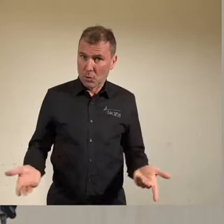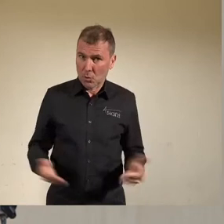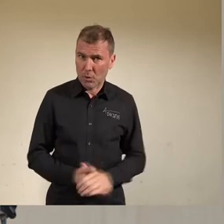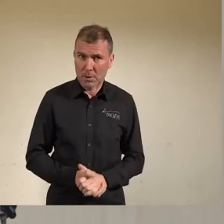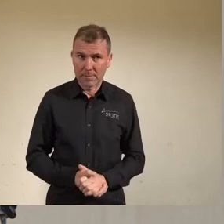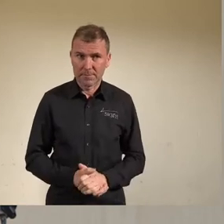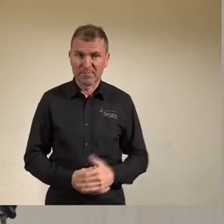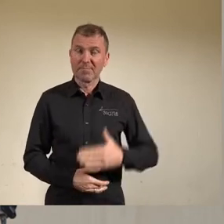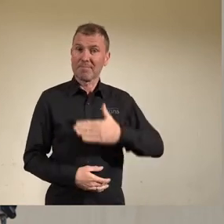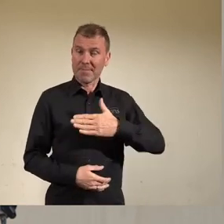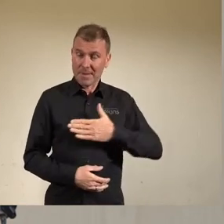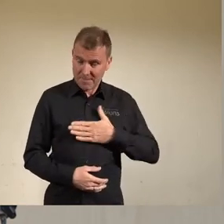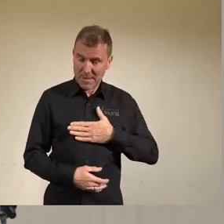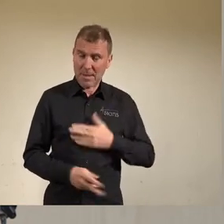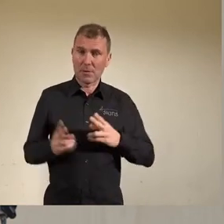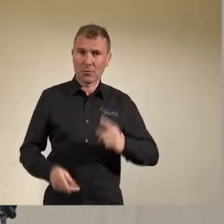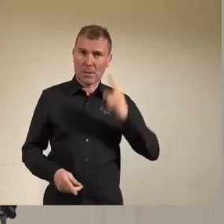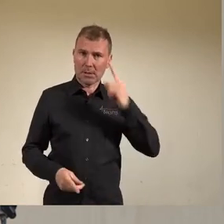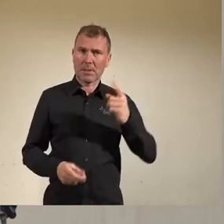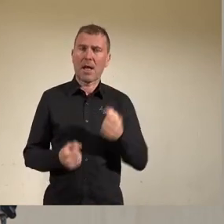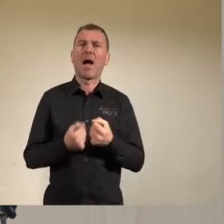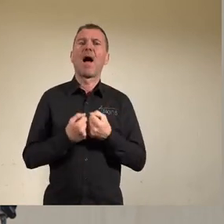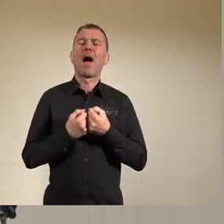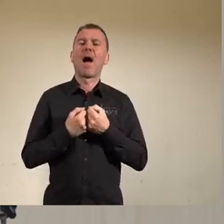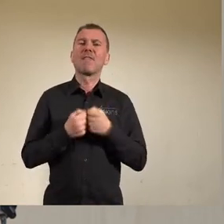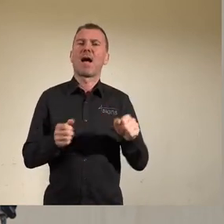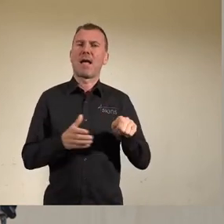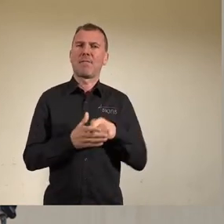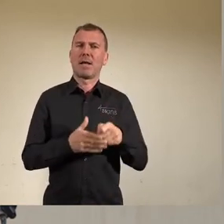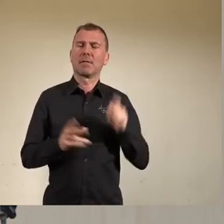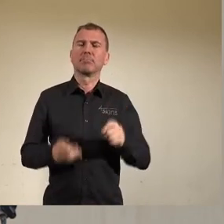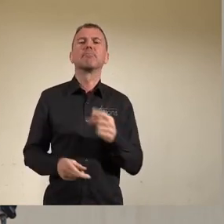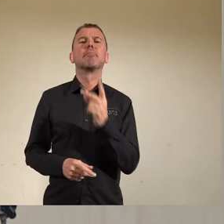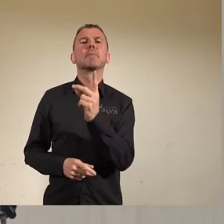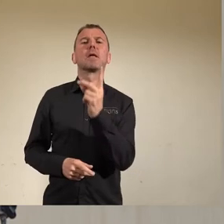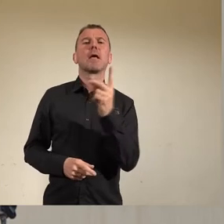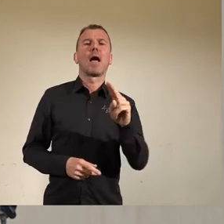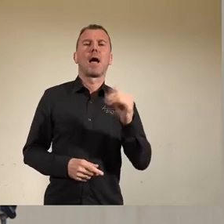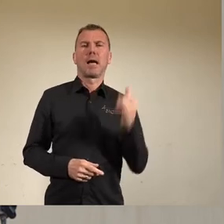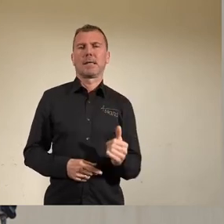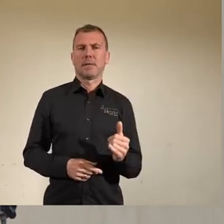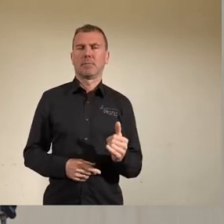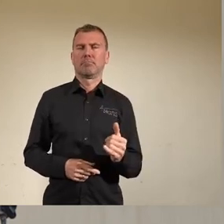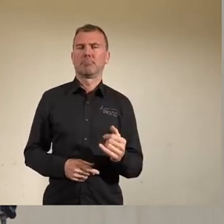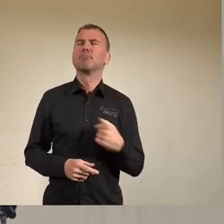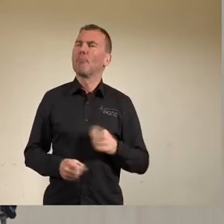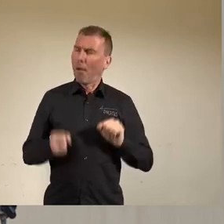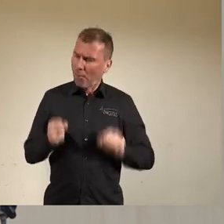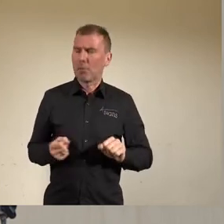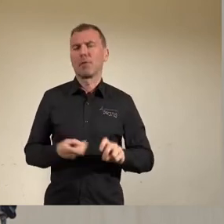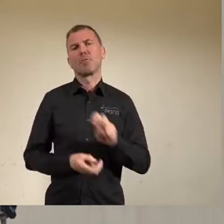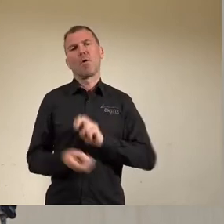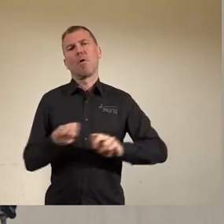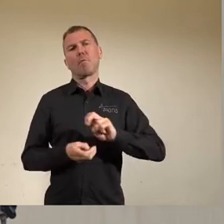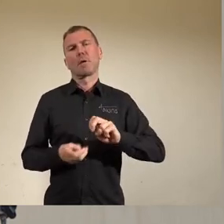Wir, die Stadträter der Freien Wähler, sind alle Kinder der DDR. Wir sind geübt, damit umzugehen. Wir wissen, wie